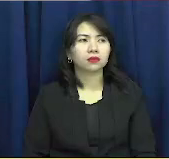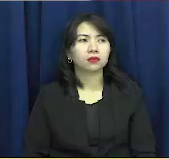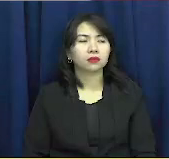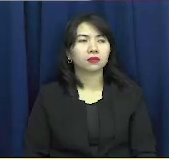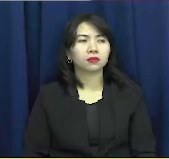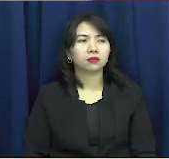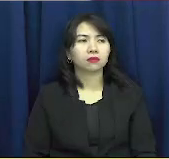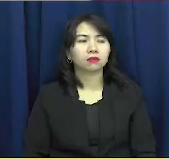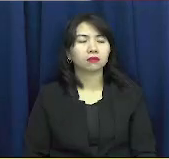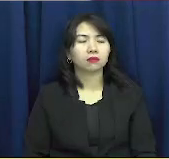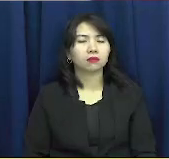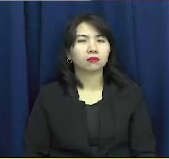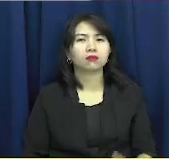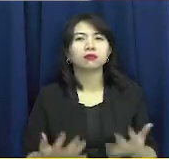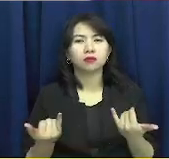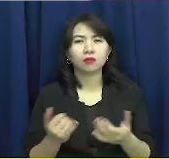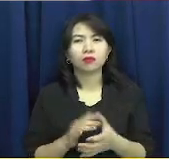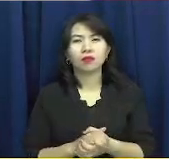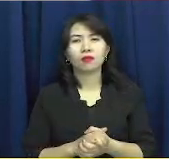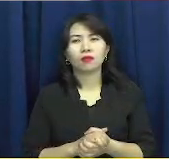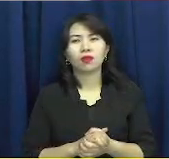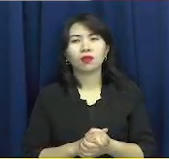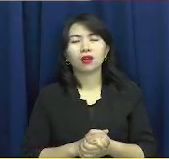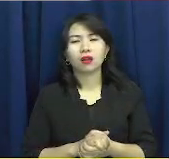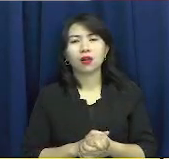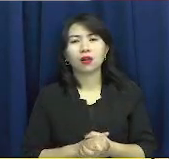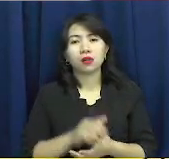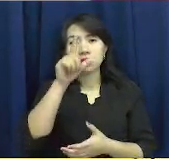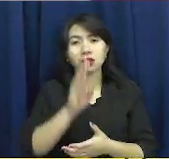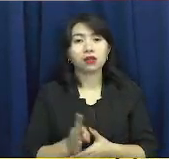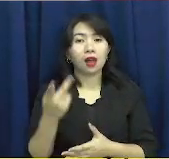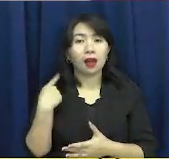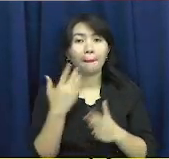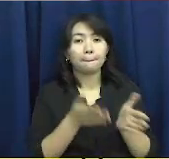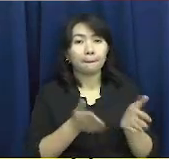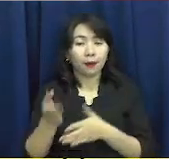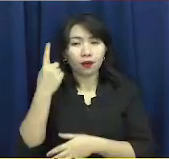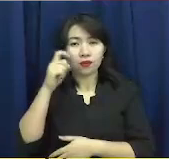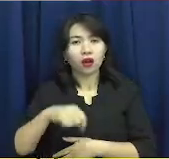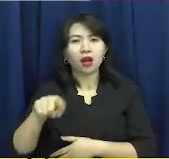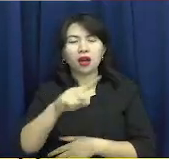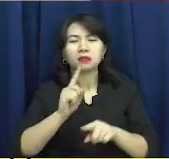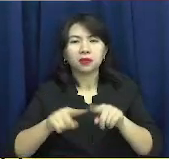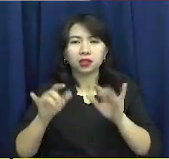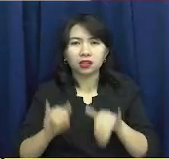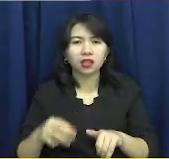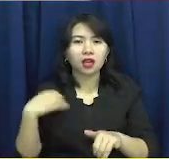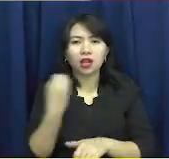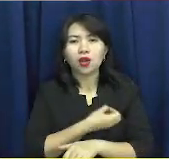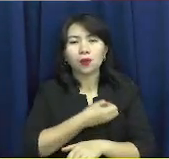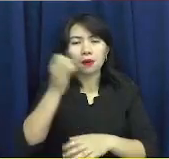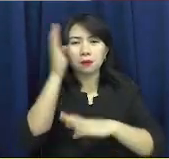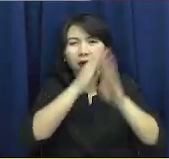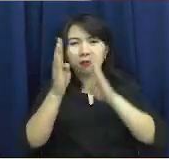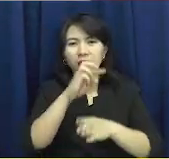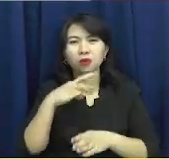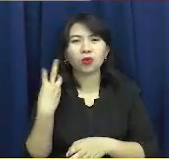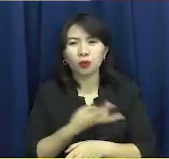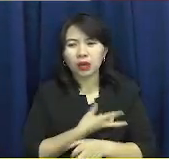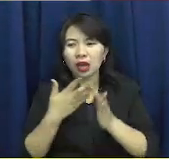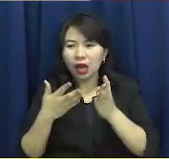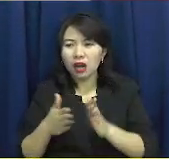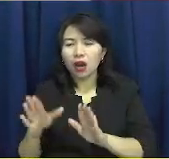yung Ama. You see, alam niya lang na may alamdai, alam na may pangangailangan tayo doon, eh doon pa tayo nag-focus. Anong ibig natin sabihin?